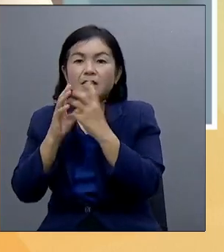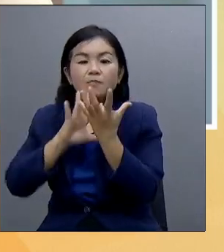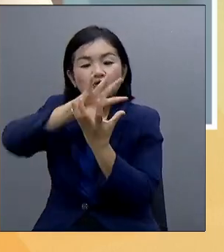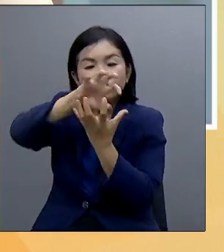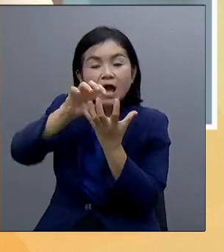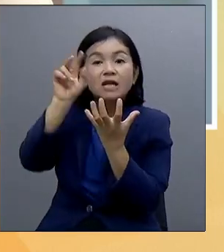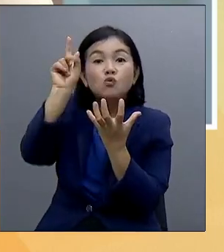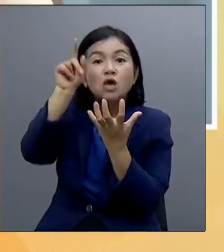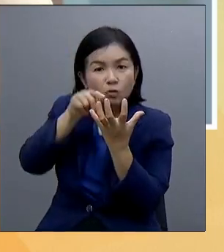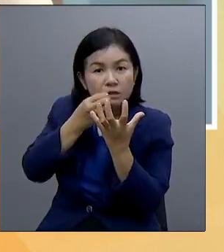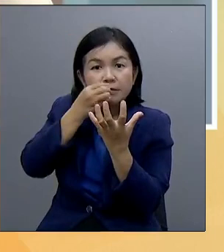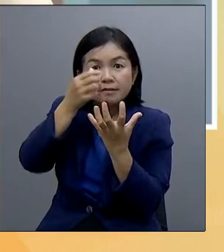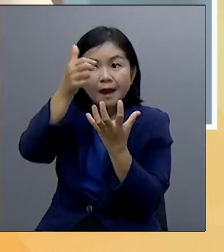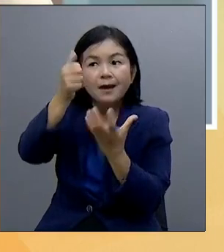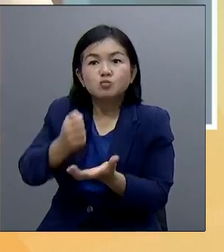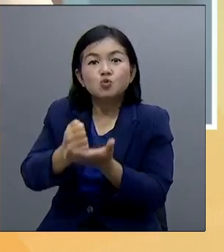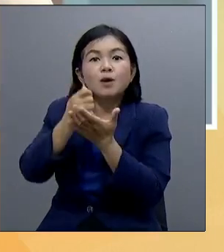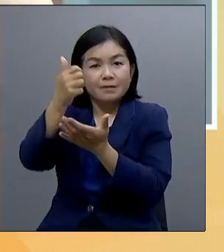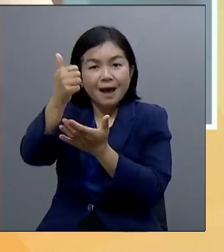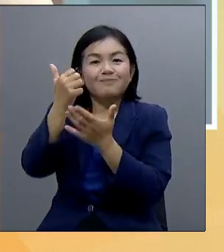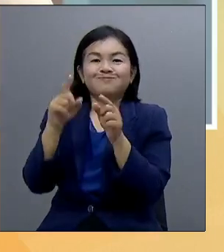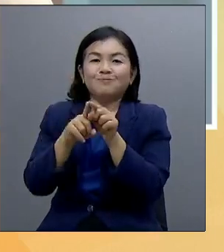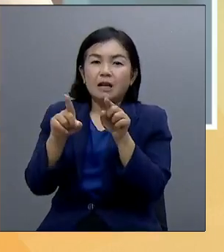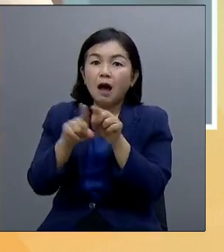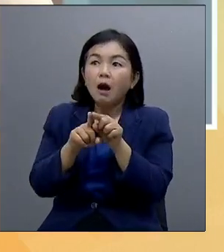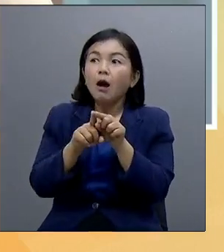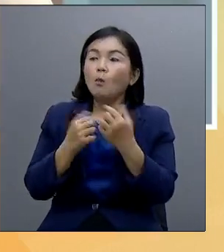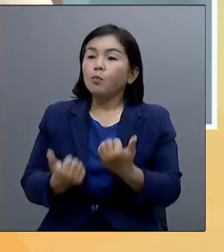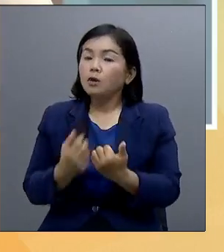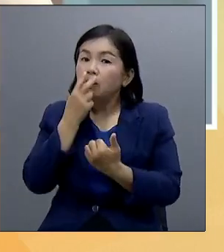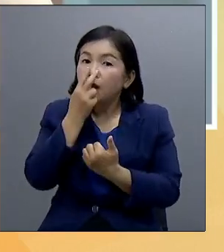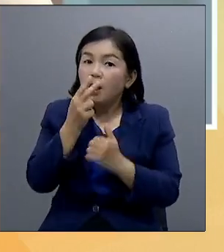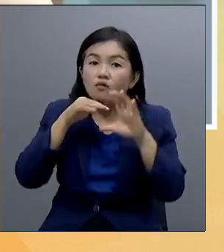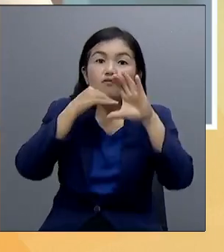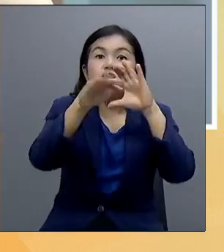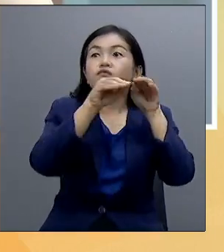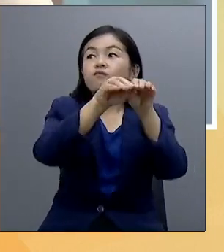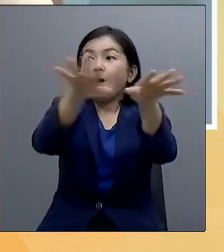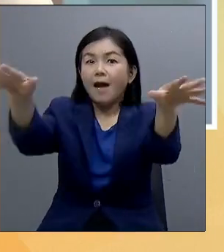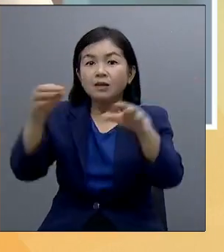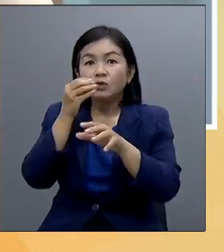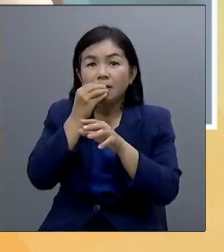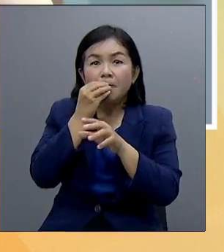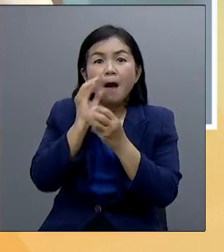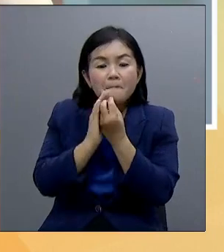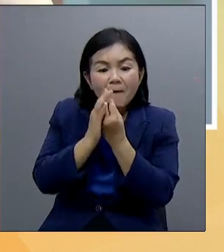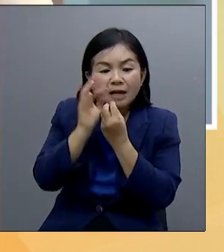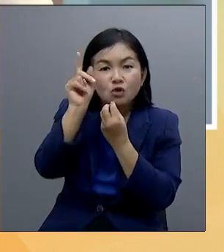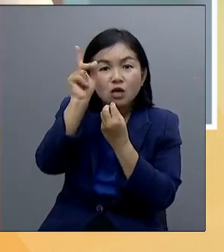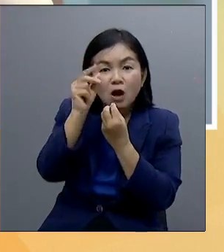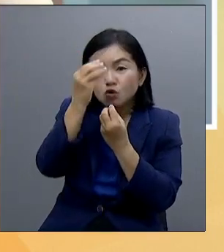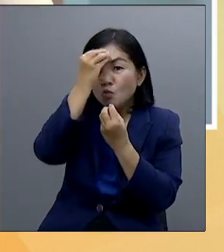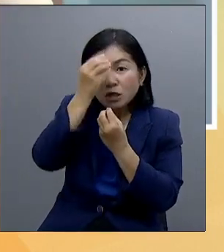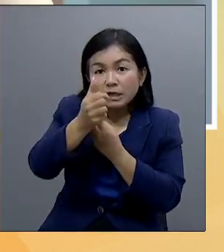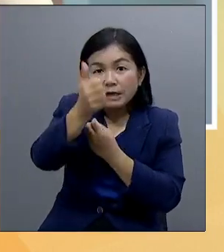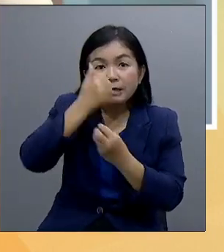เหมือนกันครับ นี่แหละค่ะคุณผู้ชมคะกับเรื่องราวที่โอ้โหพอเวลาที่บางคนส่งต่อกันนี่ต้องกินวาซาบิสิจริงๆอย่างที่อาจารย์เบียร์บอกคือ